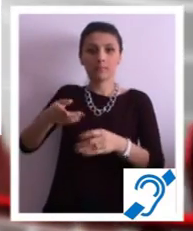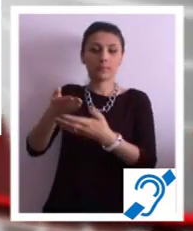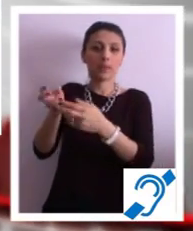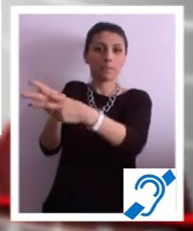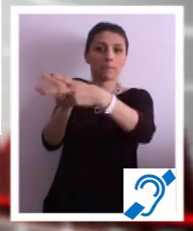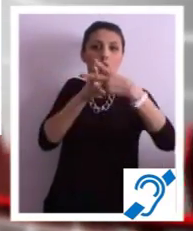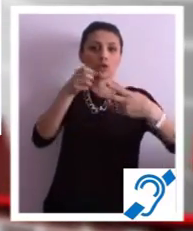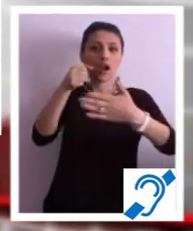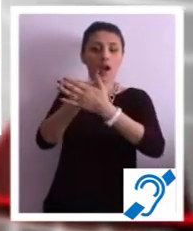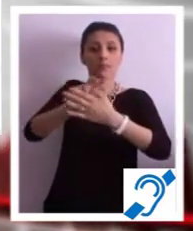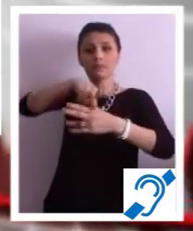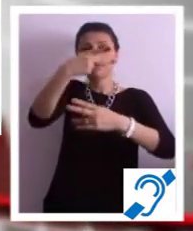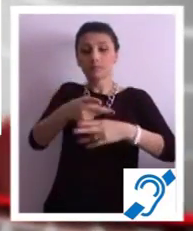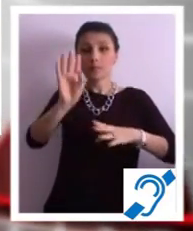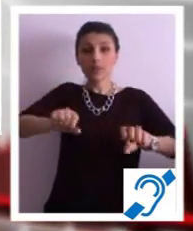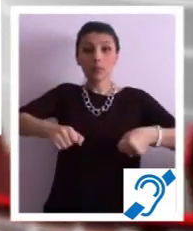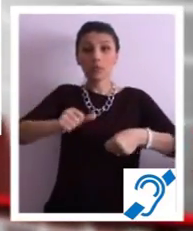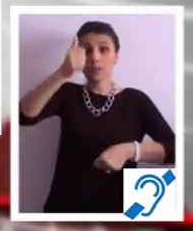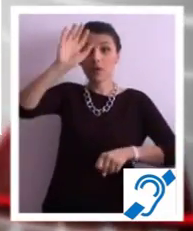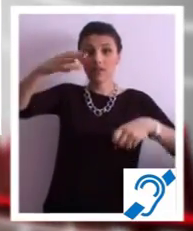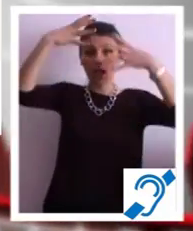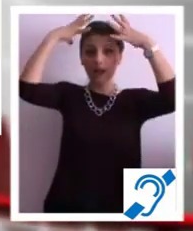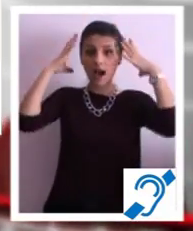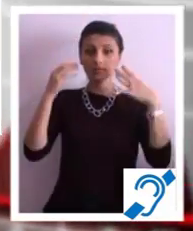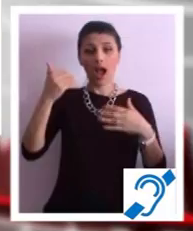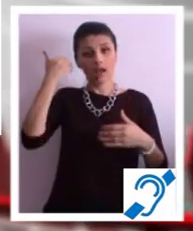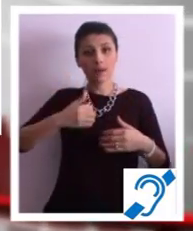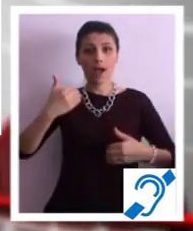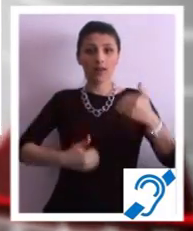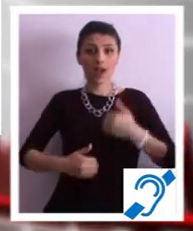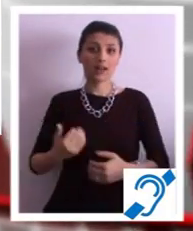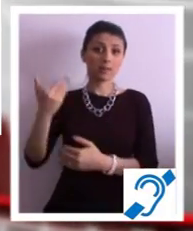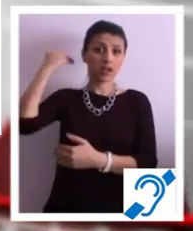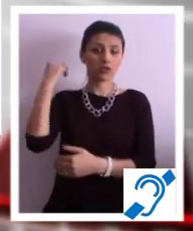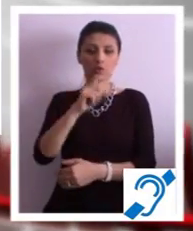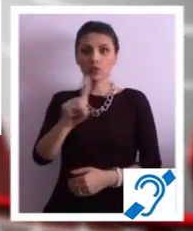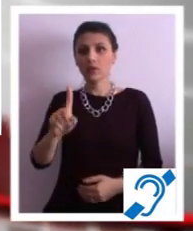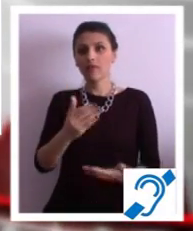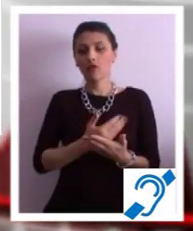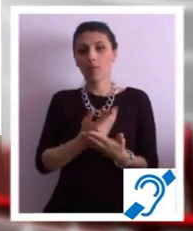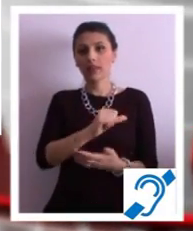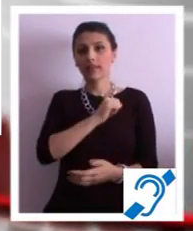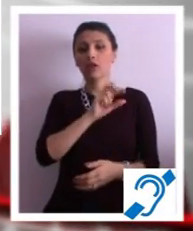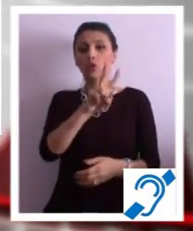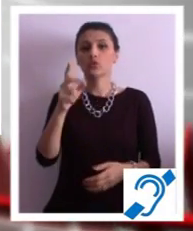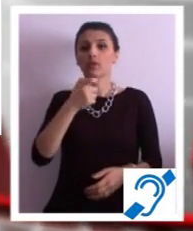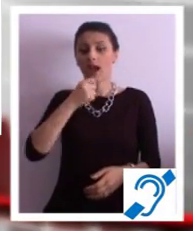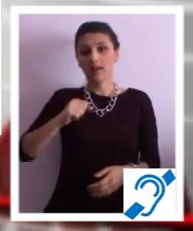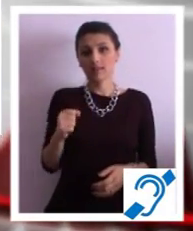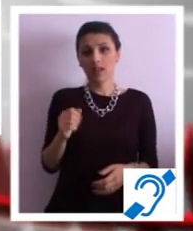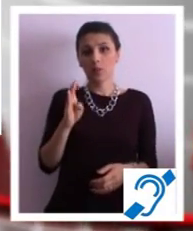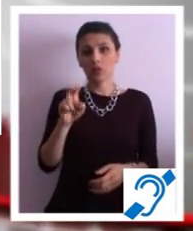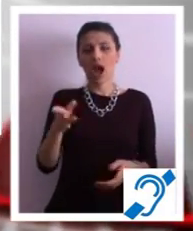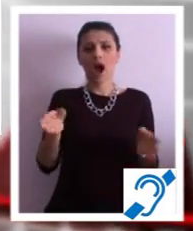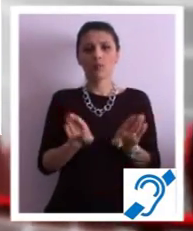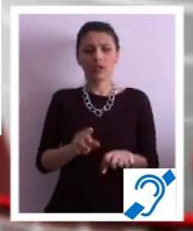pod din beton. Motociclistul purta cască și a scăpat doar cu răni ușoare. Pasagerul însă nu. E vorba de un tânăr de 22 de ani din Budeasa, care a murit pe